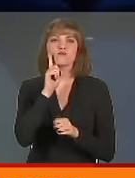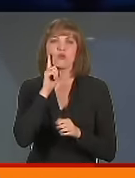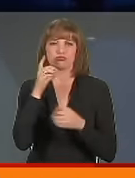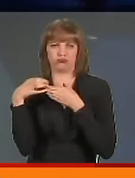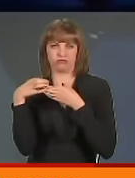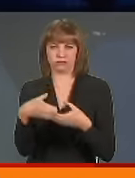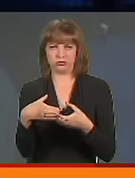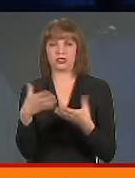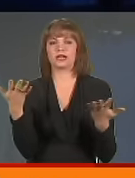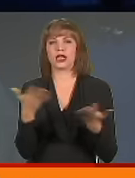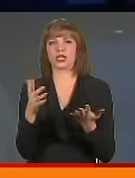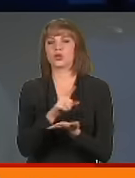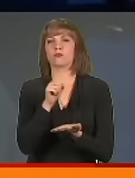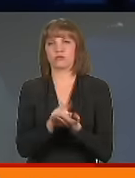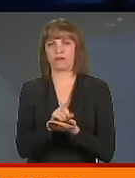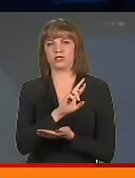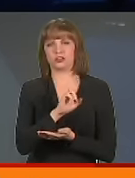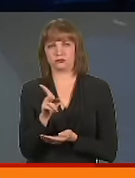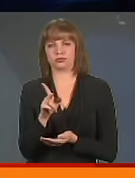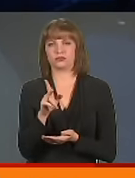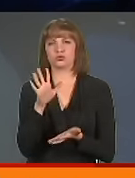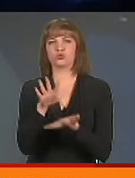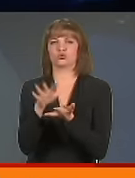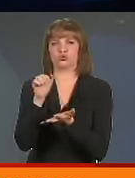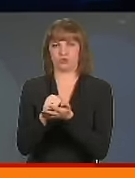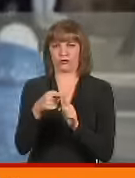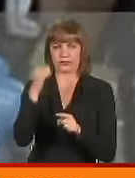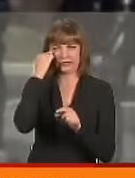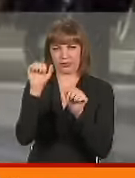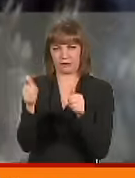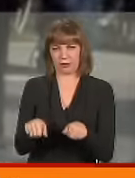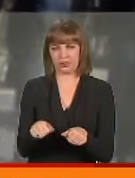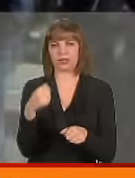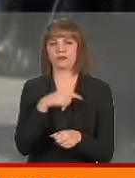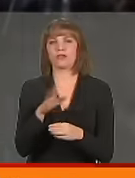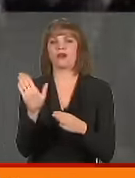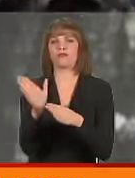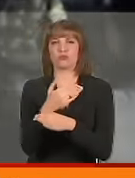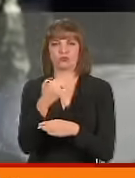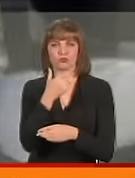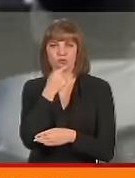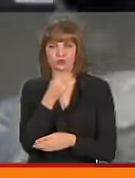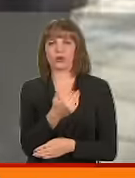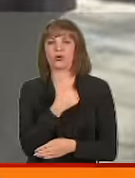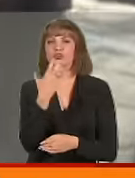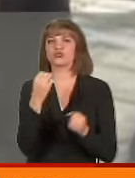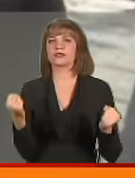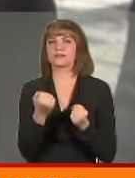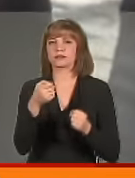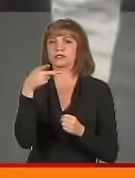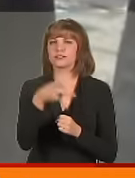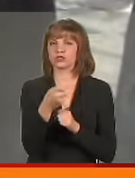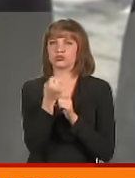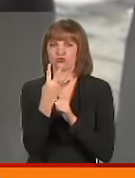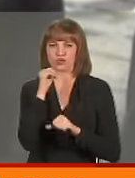молодиків, які повинні були зруйнувати цей пам'ятник. Позбутися вождя намагалися ще взимку